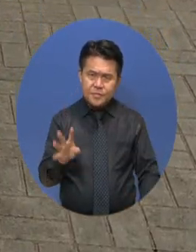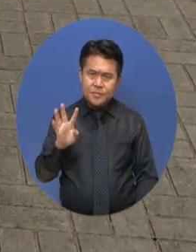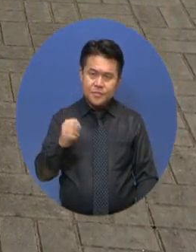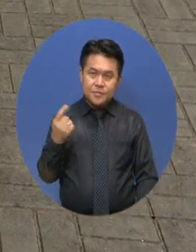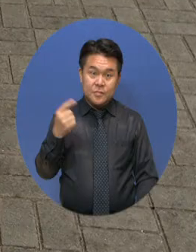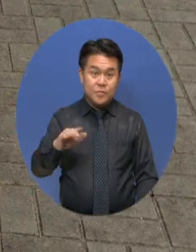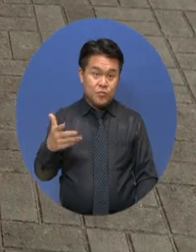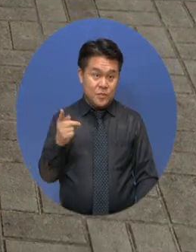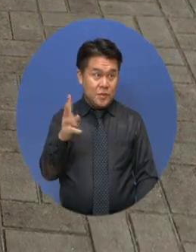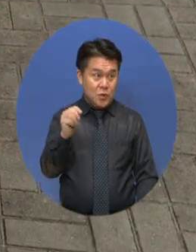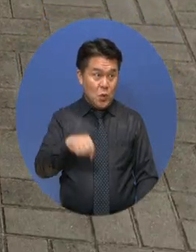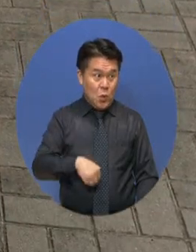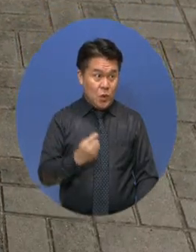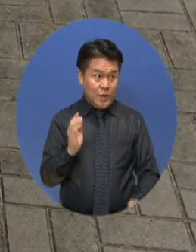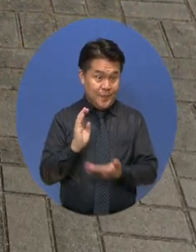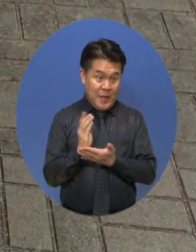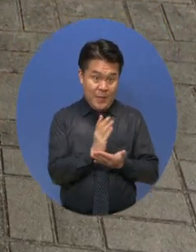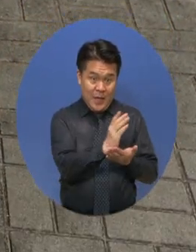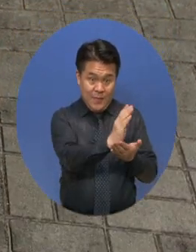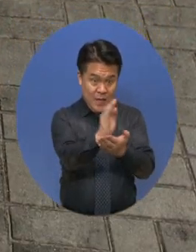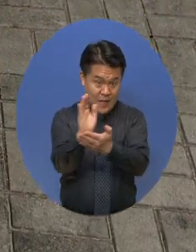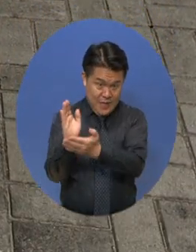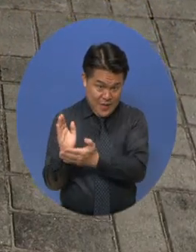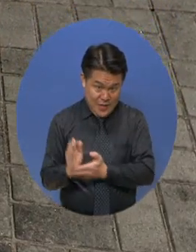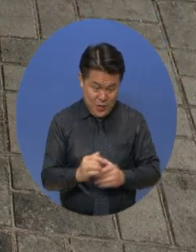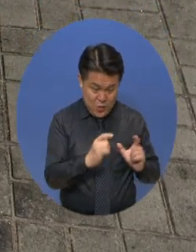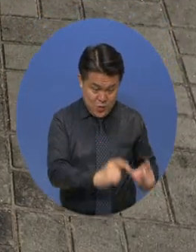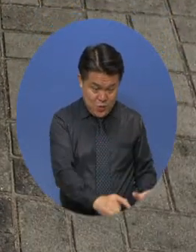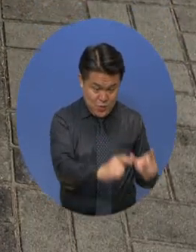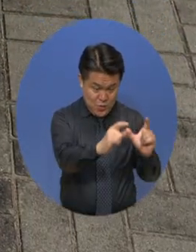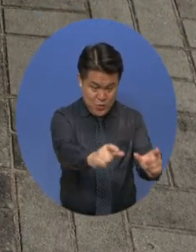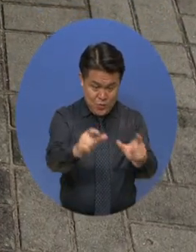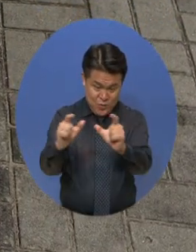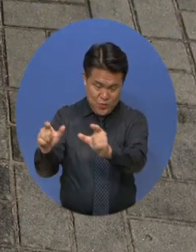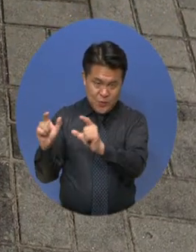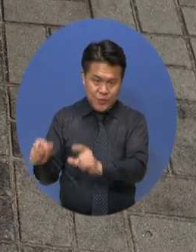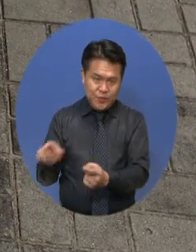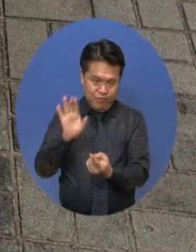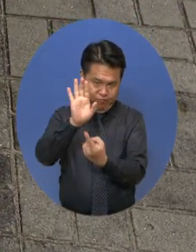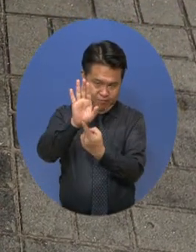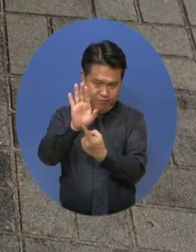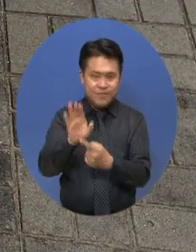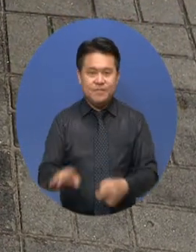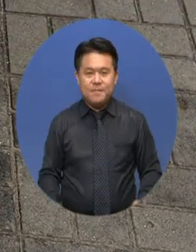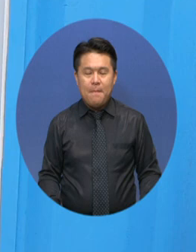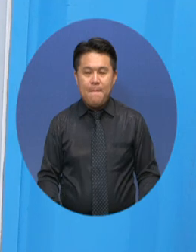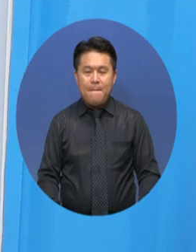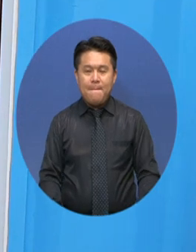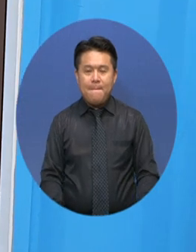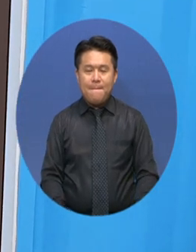41,900km를 홀로 항해한 생생한 이야기를 구역별로 전시해 놓은 곳입니다.